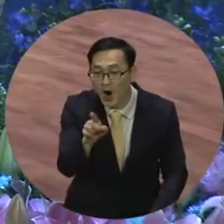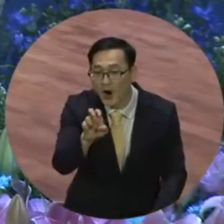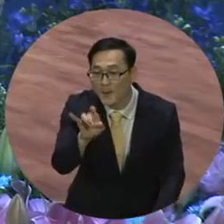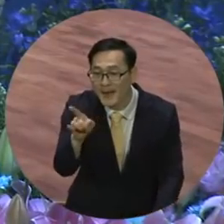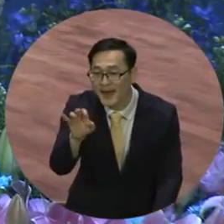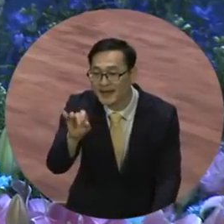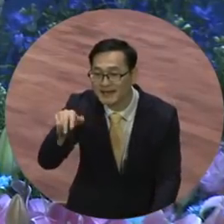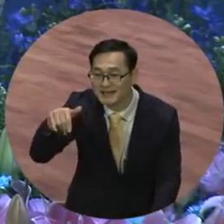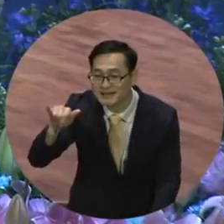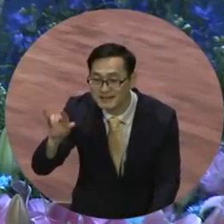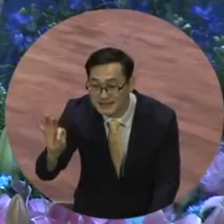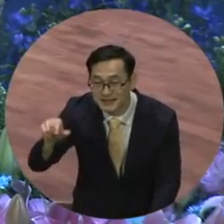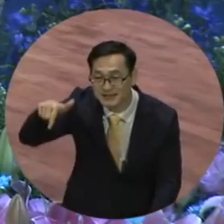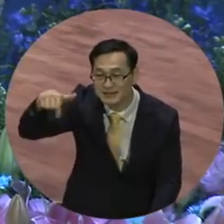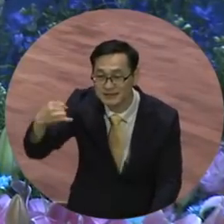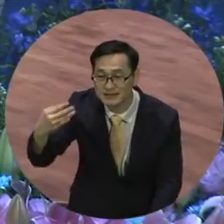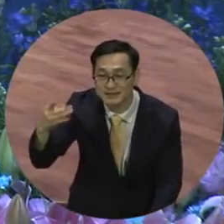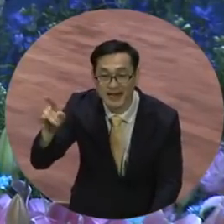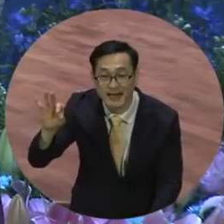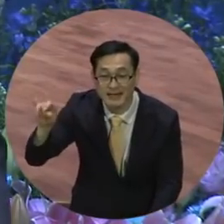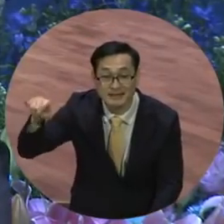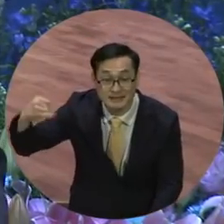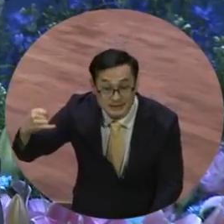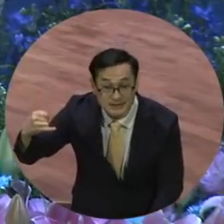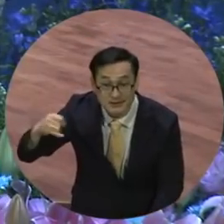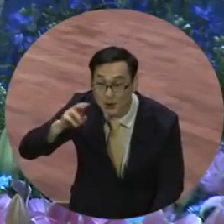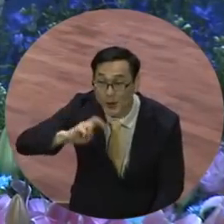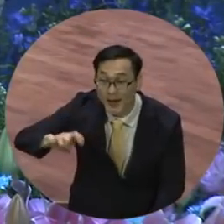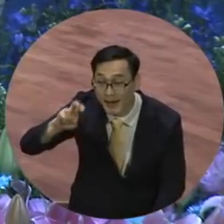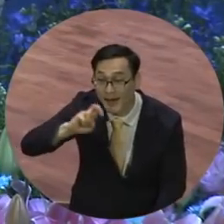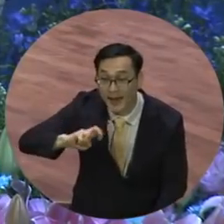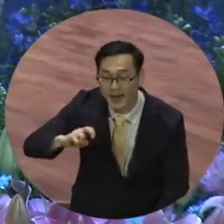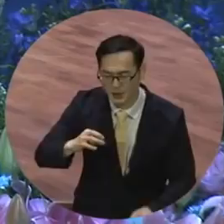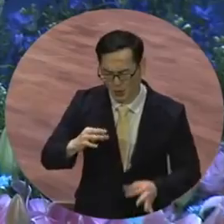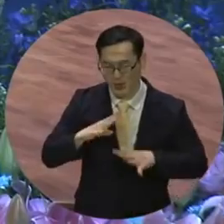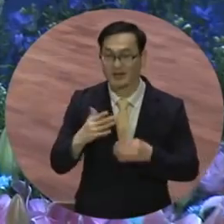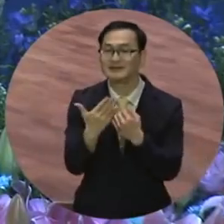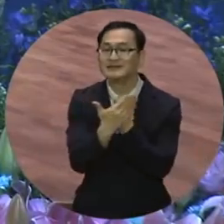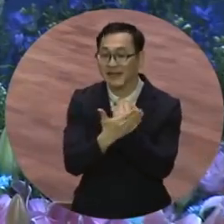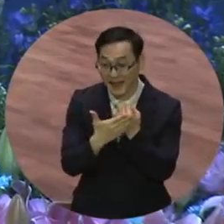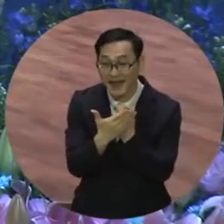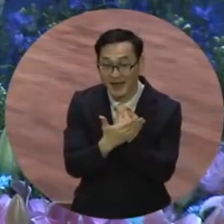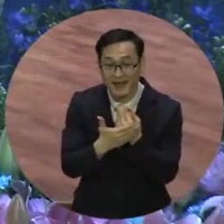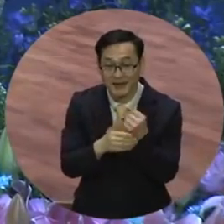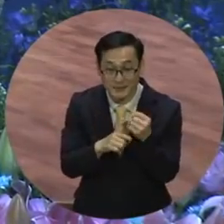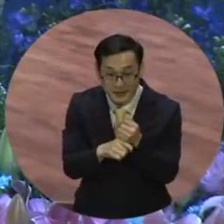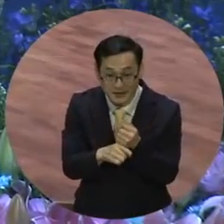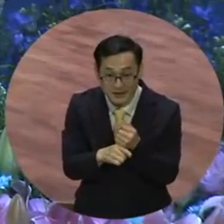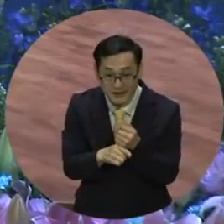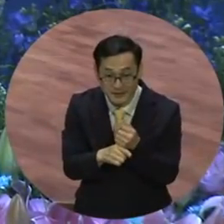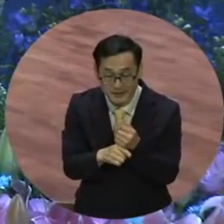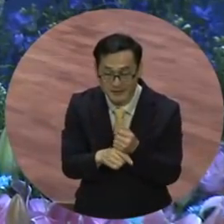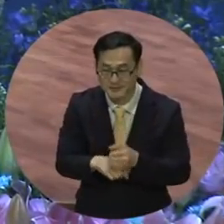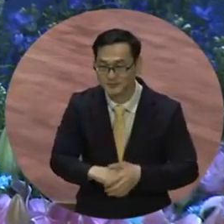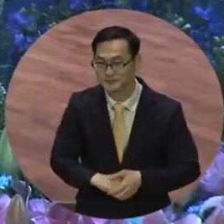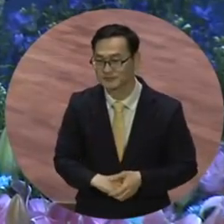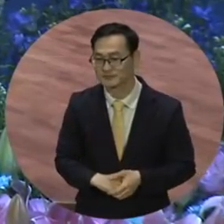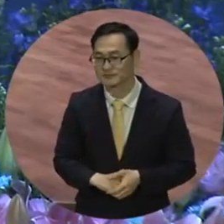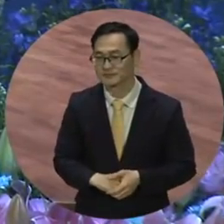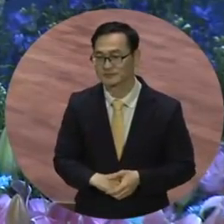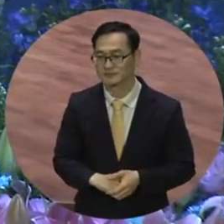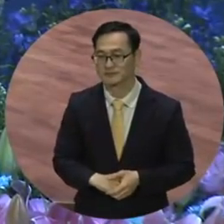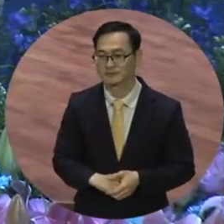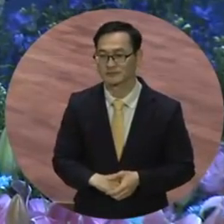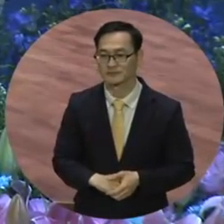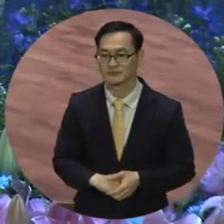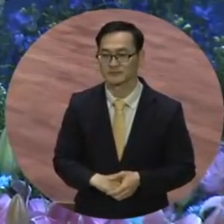찬양 아시죠? 어메이징 그레이스 이 찬양은요 직역을 하면 놀라운 은혜의